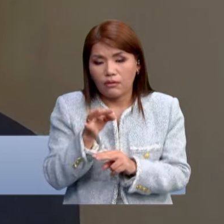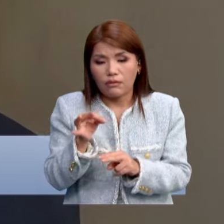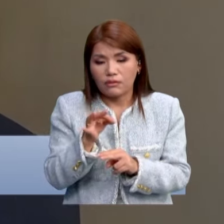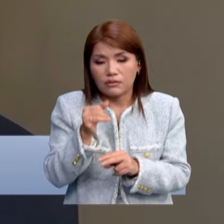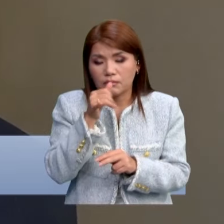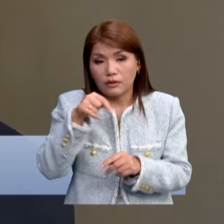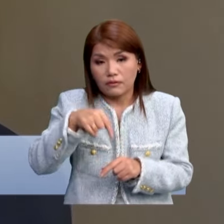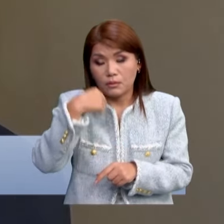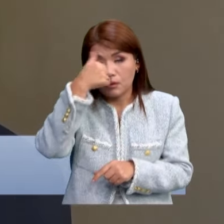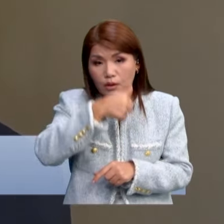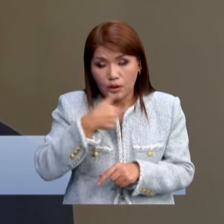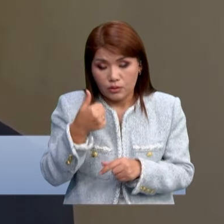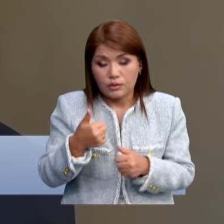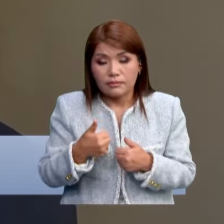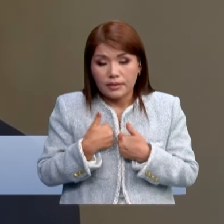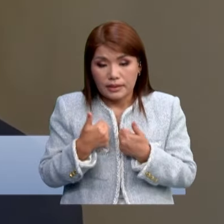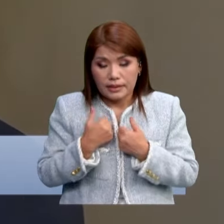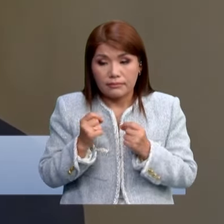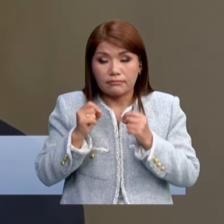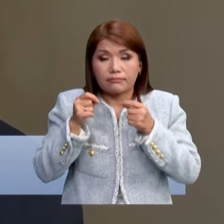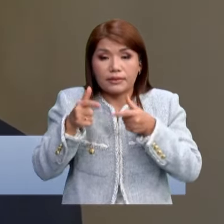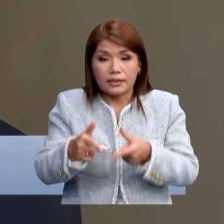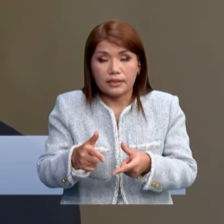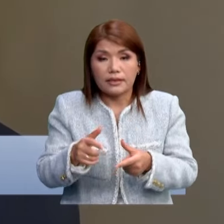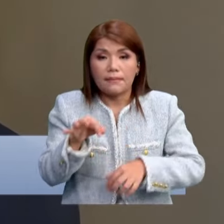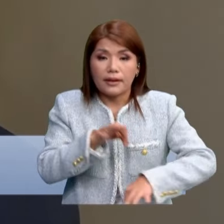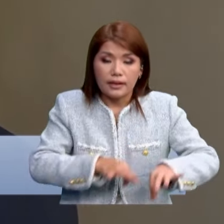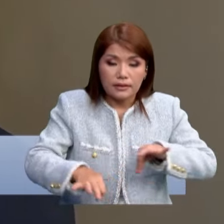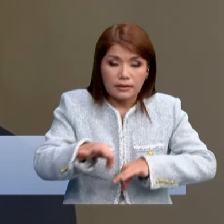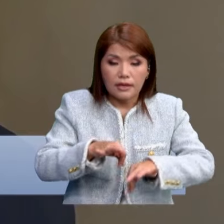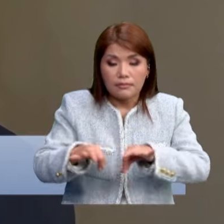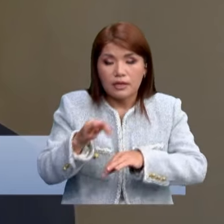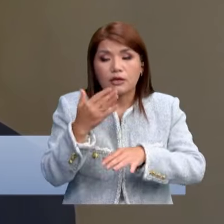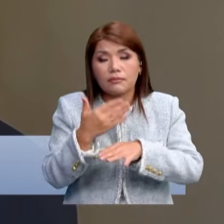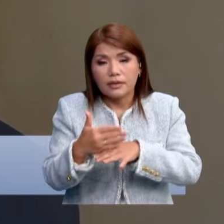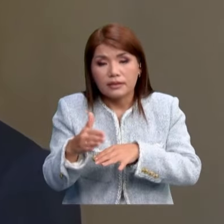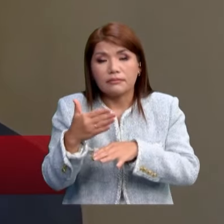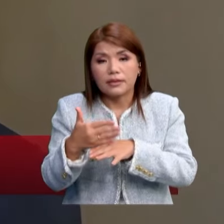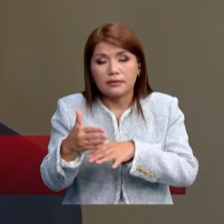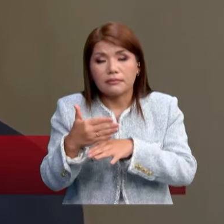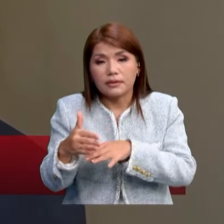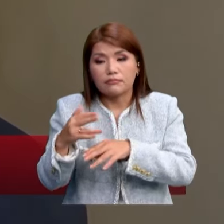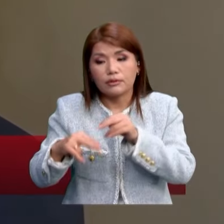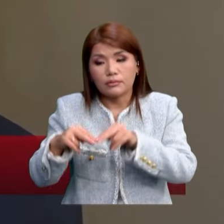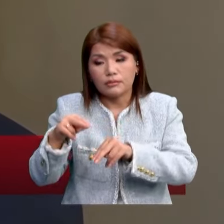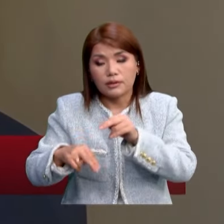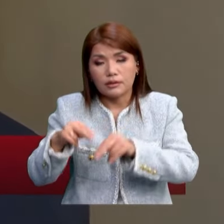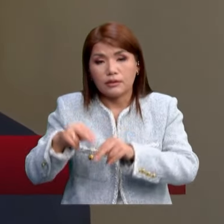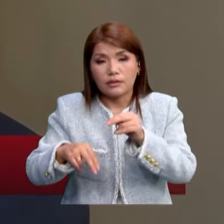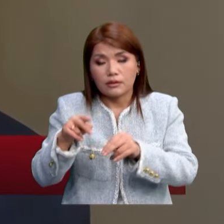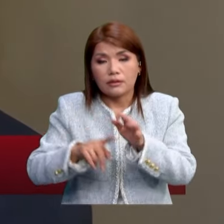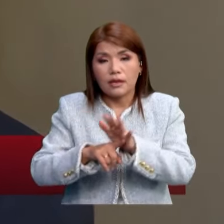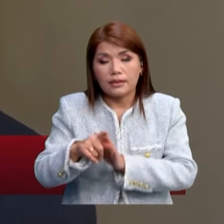В этом году, в текущем, мы уже приступаем к проектированию и к частичному строительству ветки